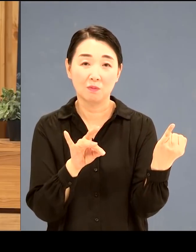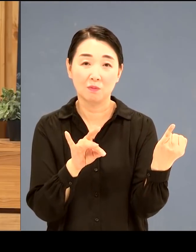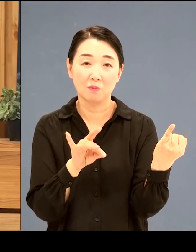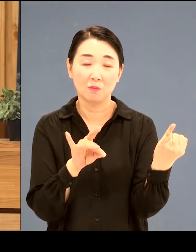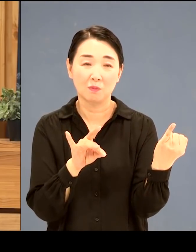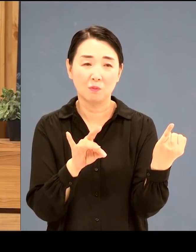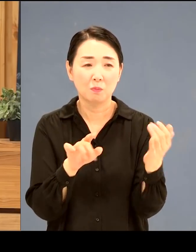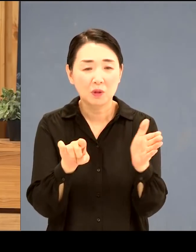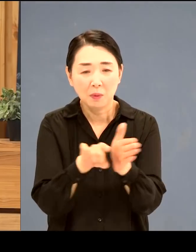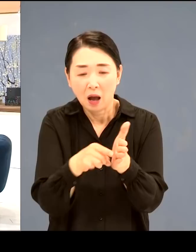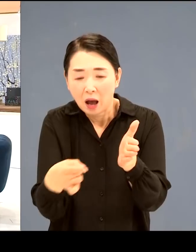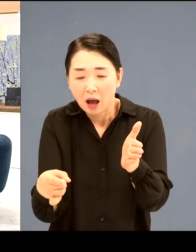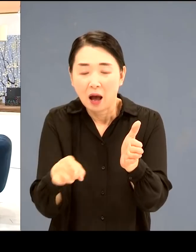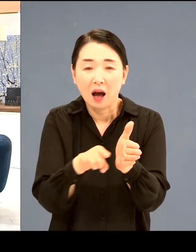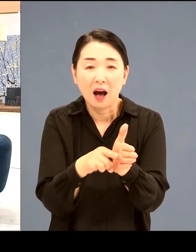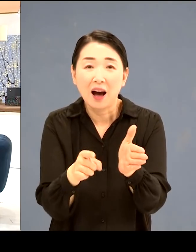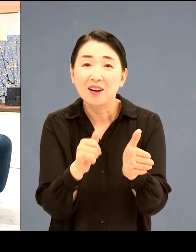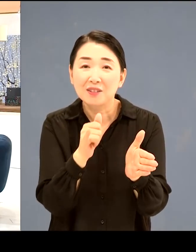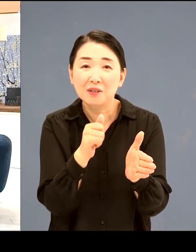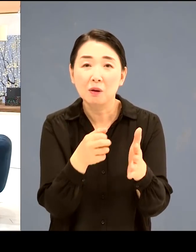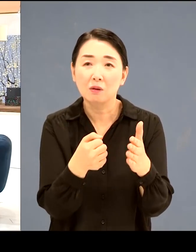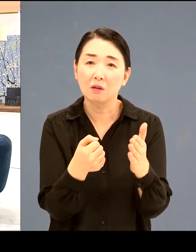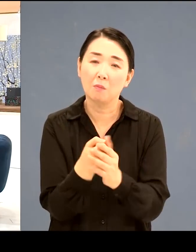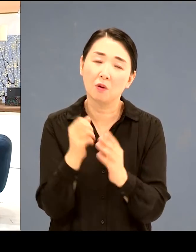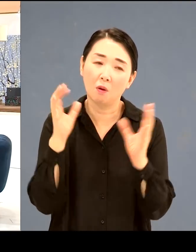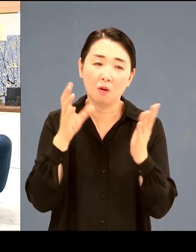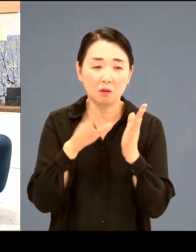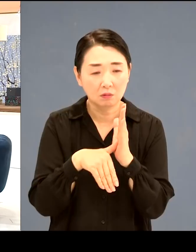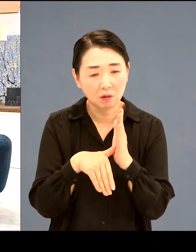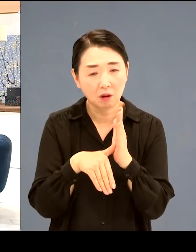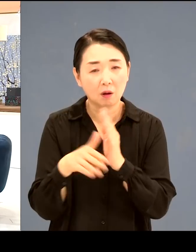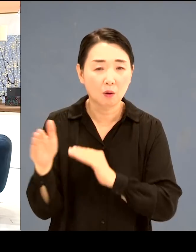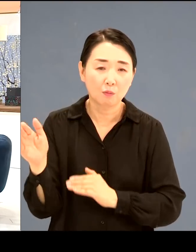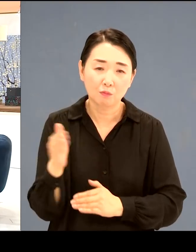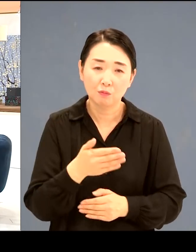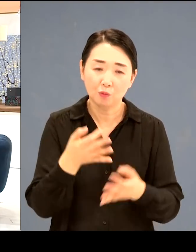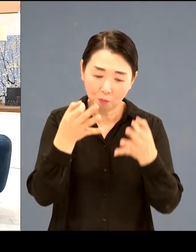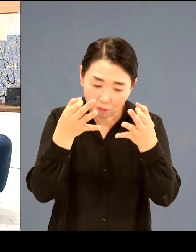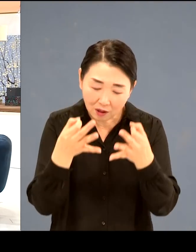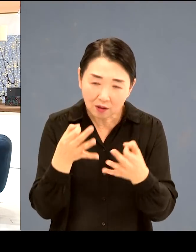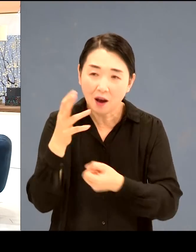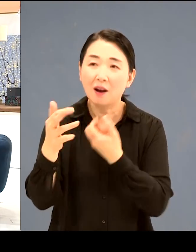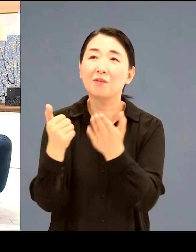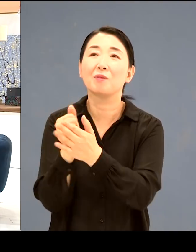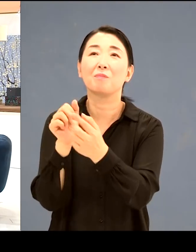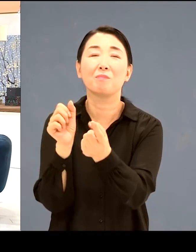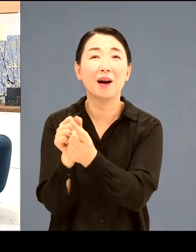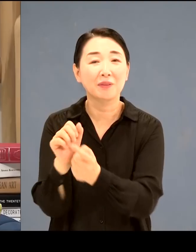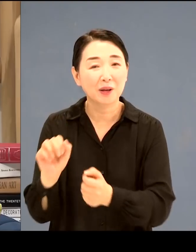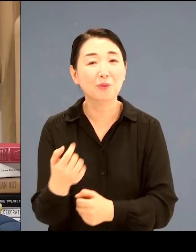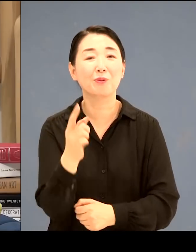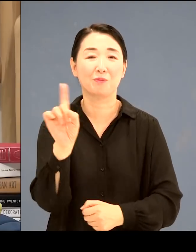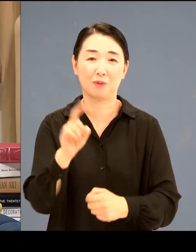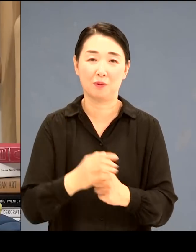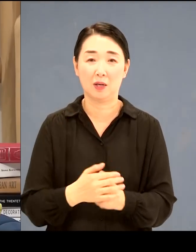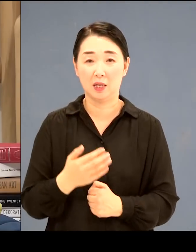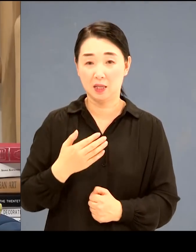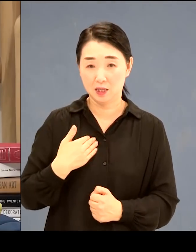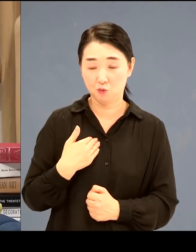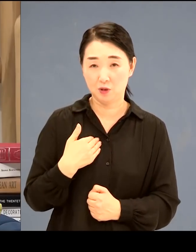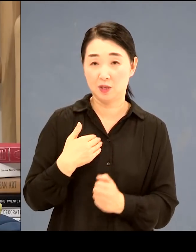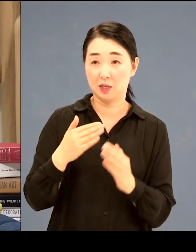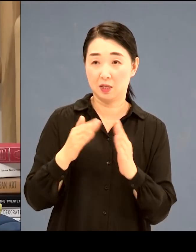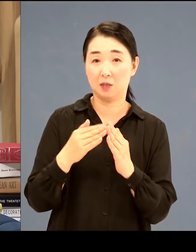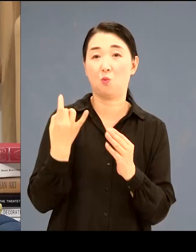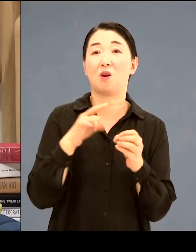그 기복신앙이라고 하셨는데 처음 어린 시절부터 좀 돌이켜봤을 때 어떻게 처음 하나님을 만나게 되셨을까요? 저희 가정은 원래 불교